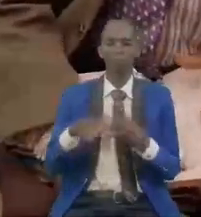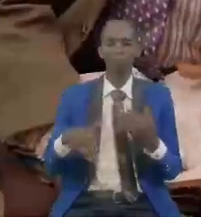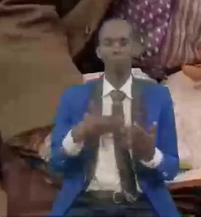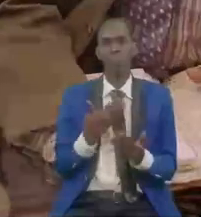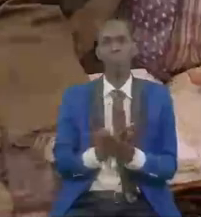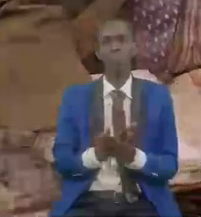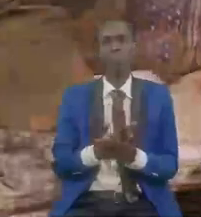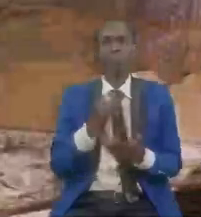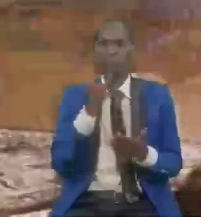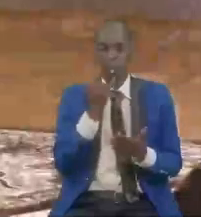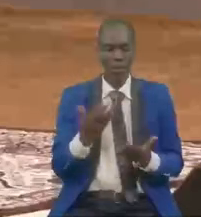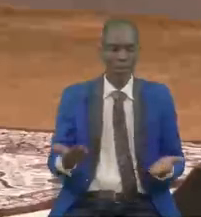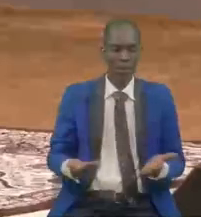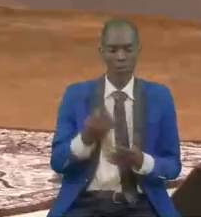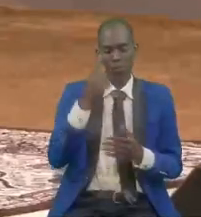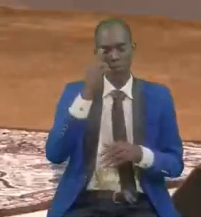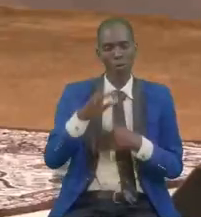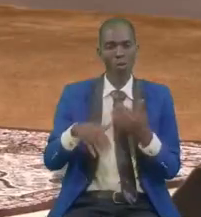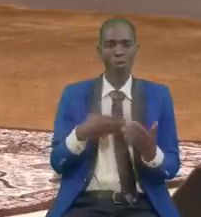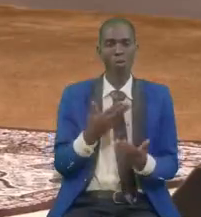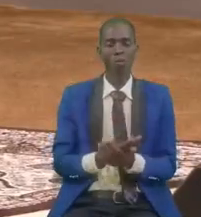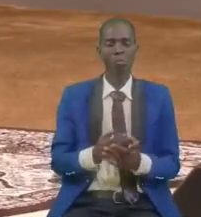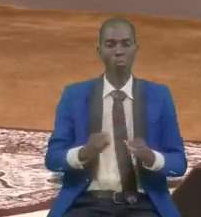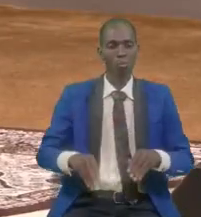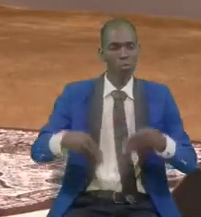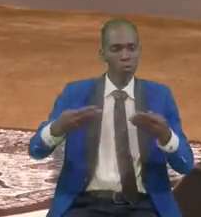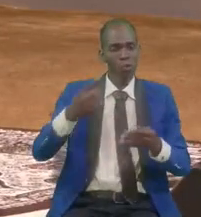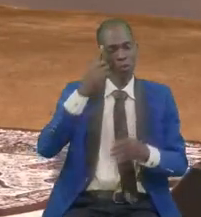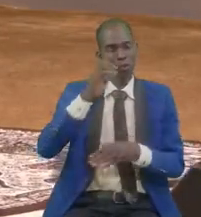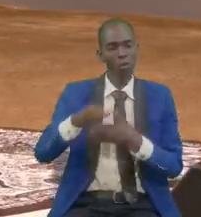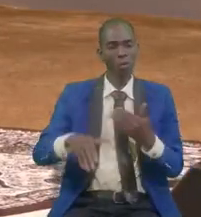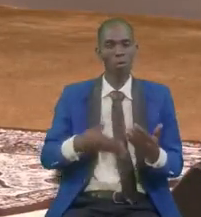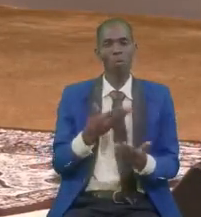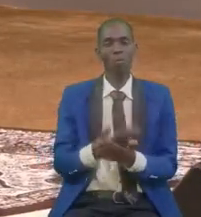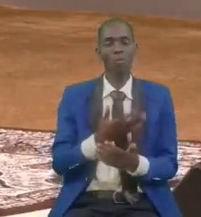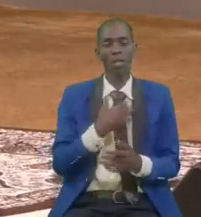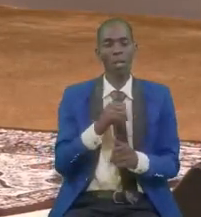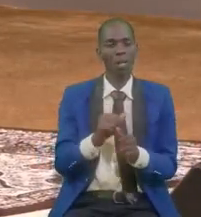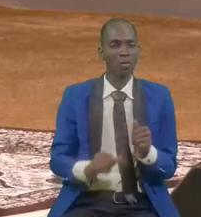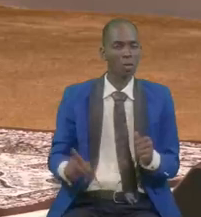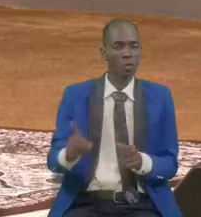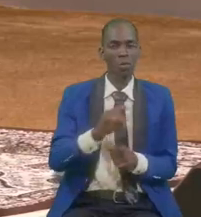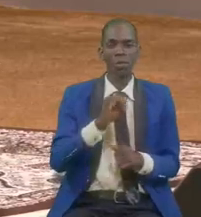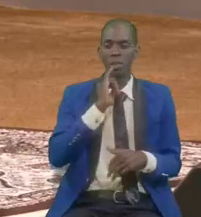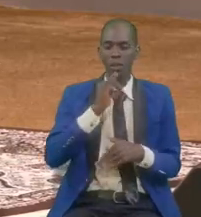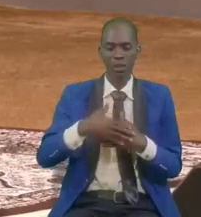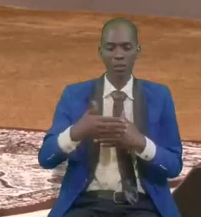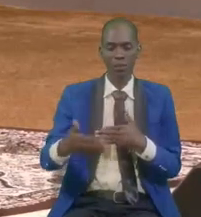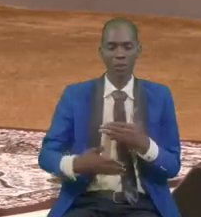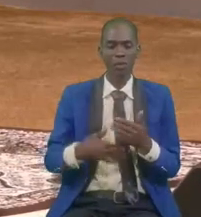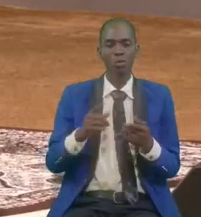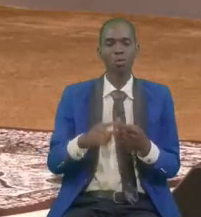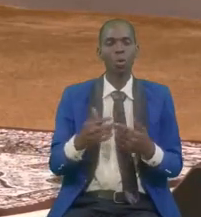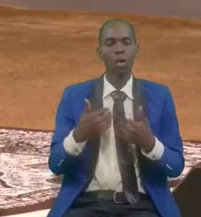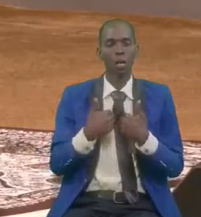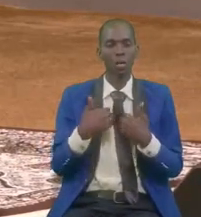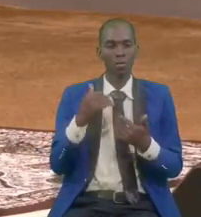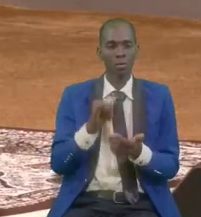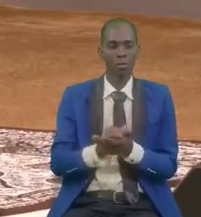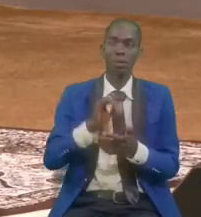manifestée. C'est disponible pour tous. C'est pourvu pour tous. Et tout le monde est invité à